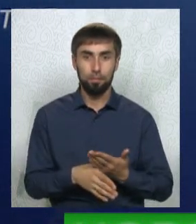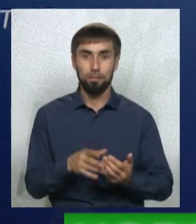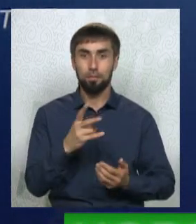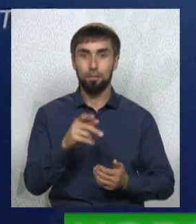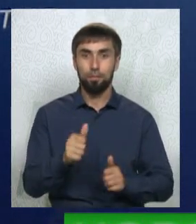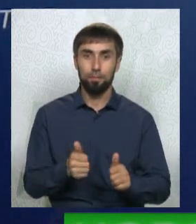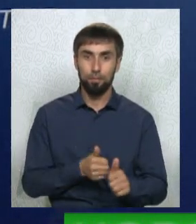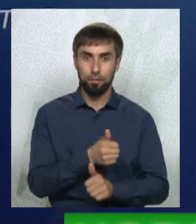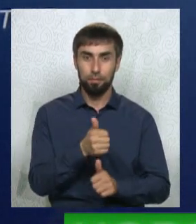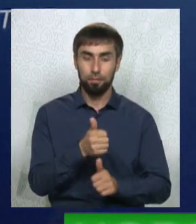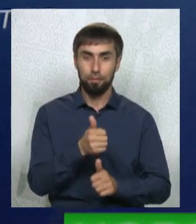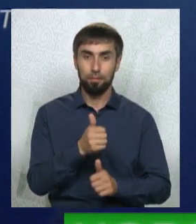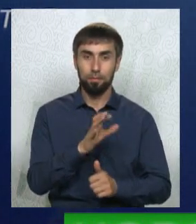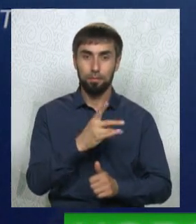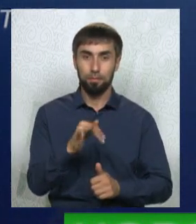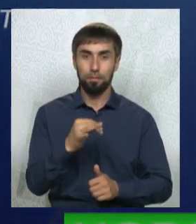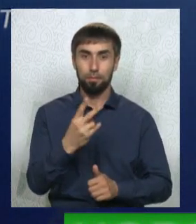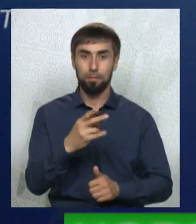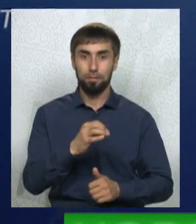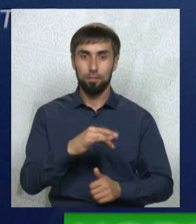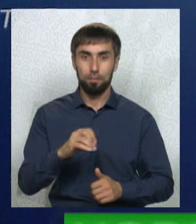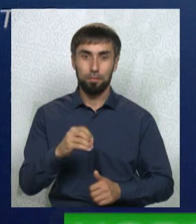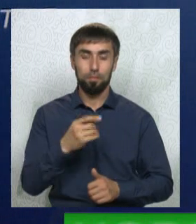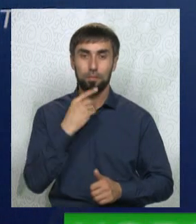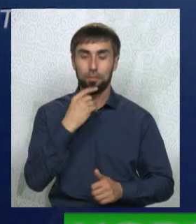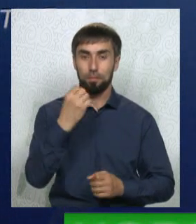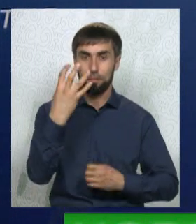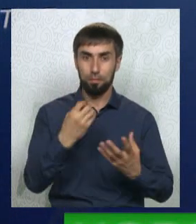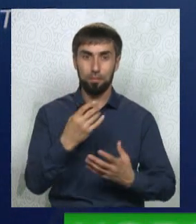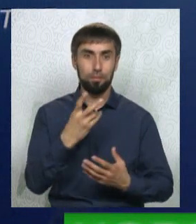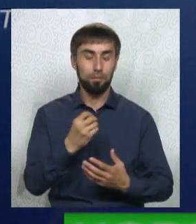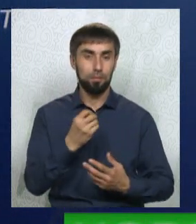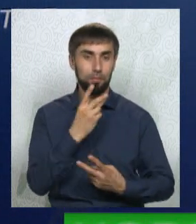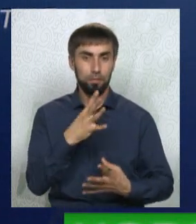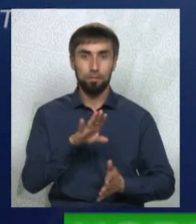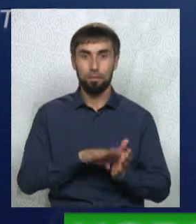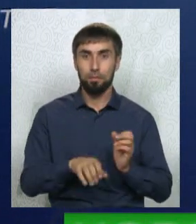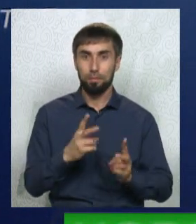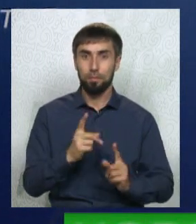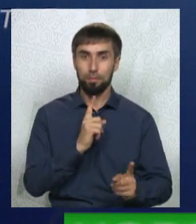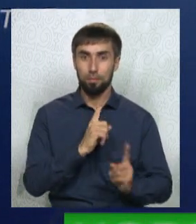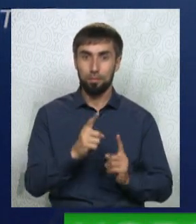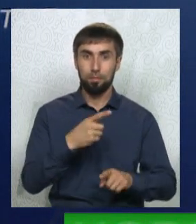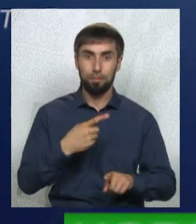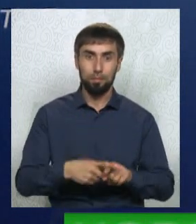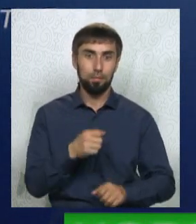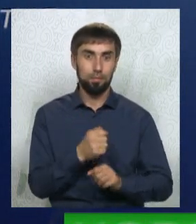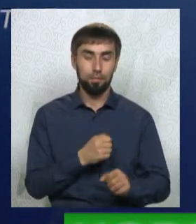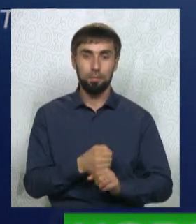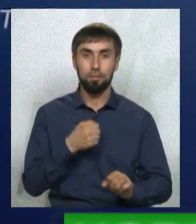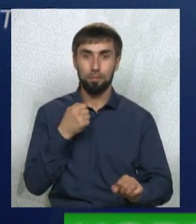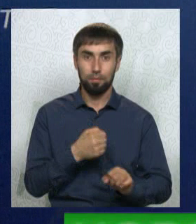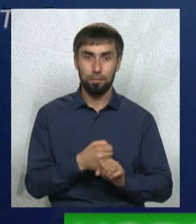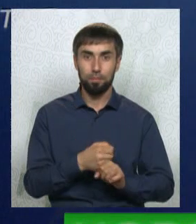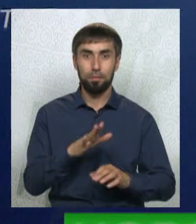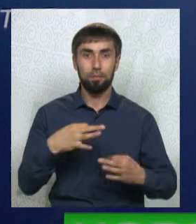полосу встречного движения через две сплошные на красный сигнал светофора, не убедившись в безопасности проезда перекрестка, совершил столкновение